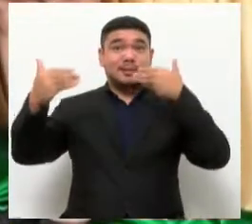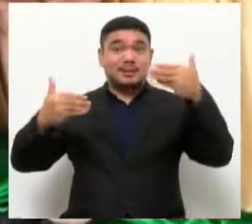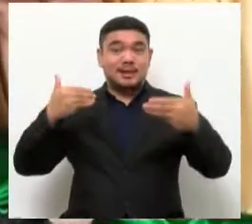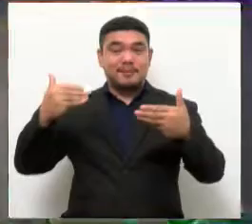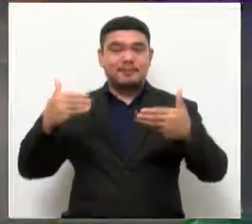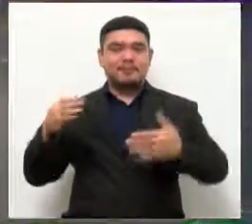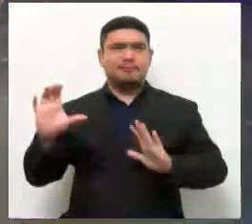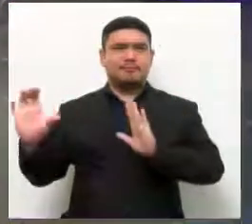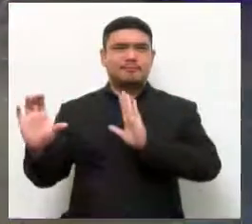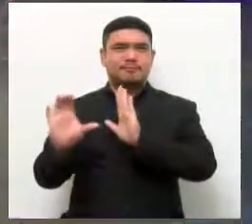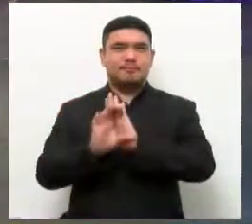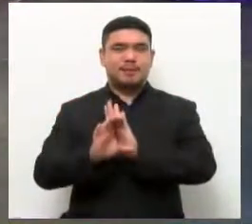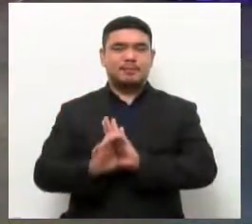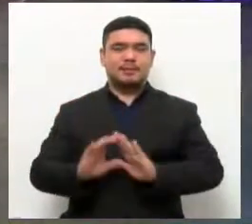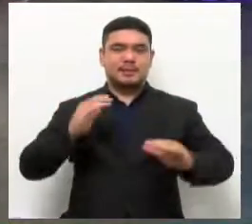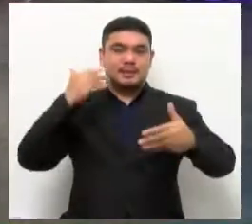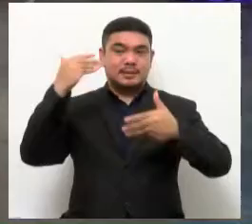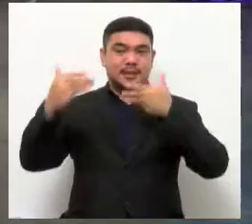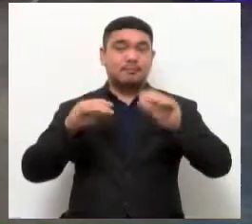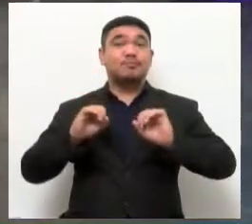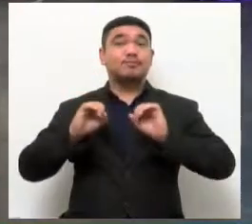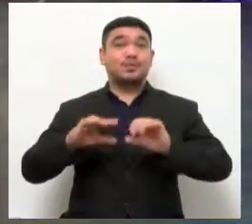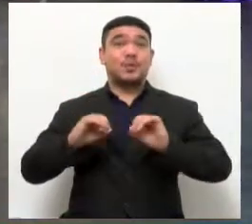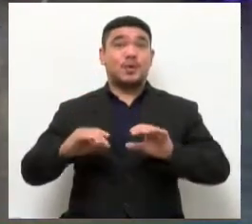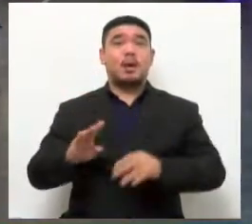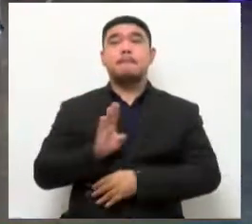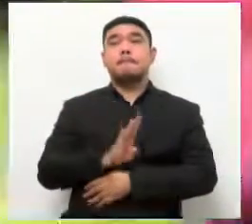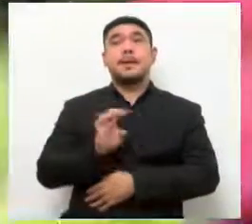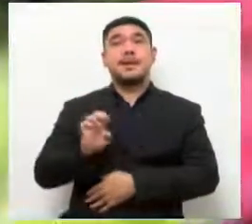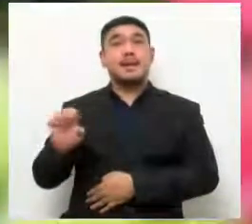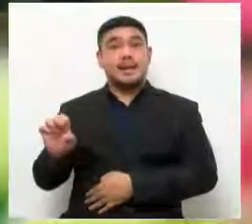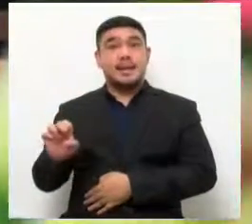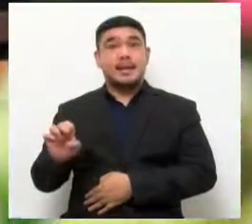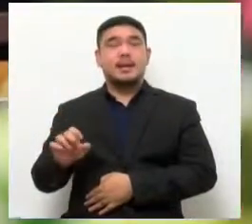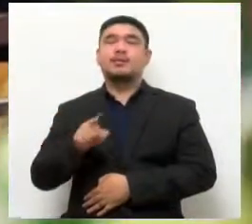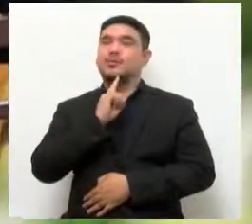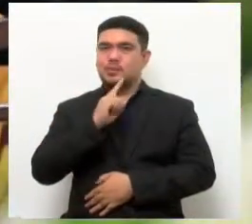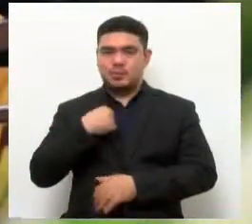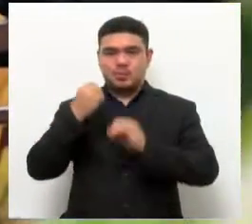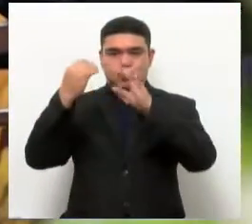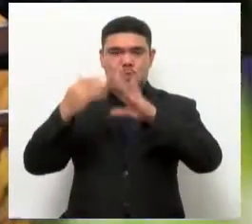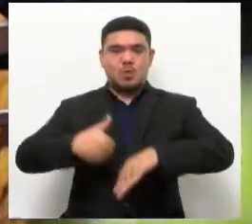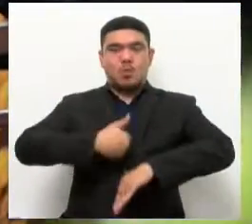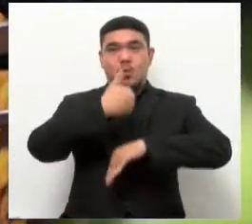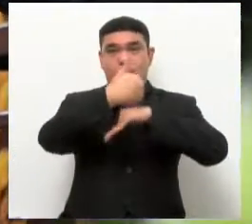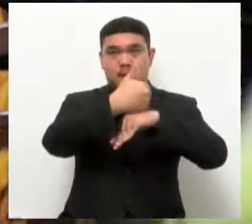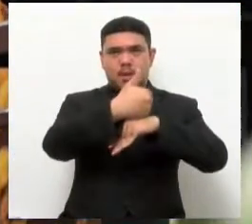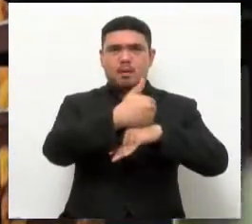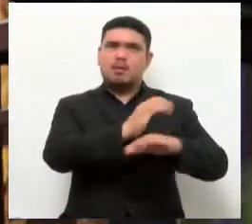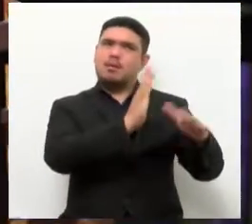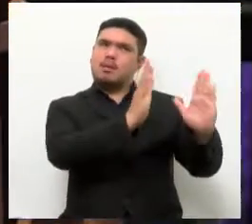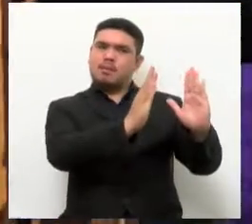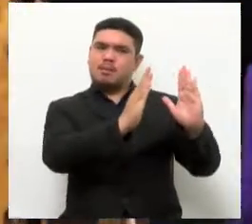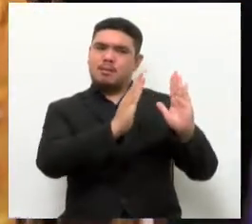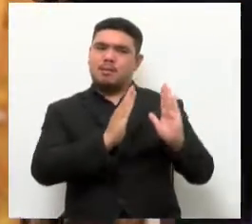ความสำเร็จของการจัดกิจกรรมการเรียนการสอนหลักสูตร EBE โดยมีผู้อำนวยการโรงเรียนที่เป็นโรงเรียนต้นแบบหลัก